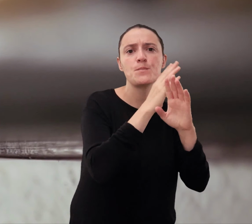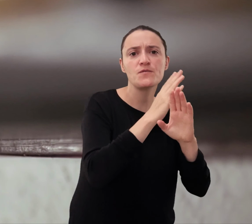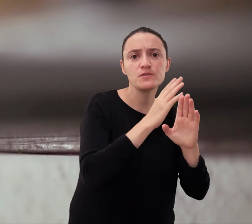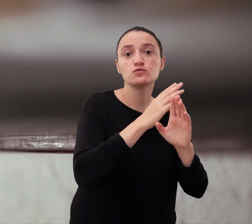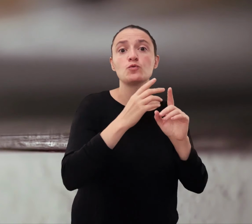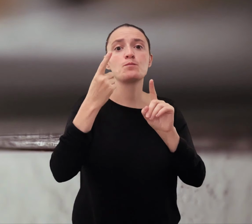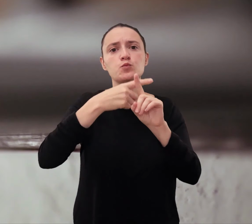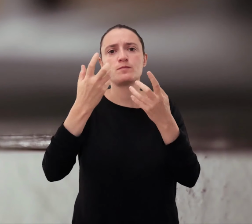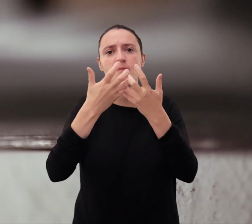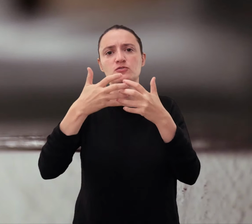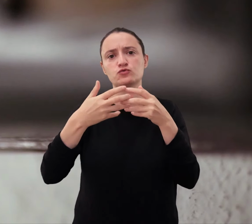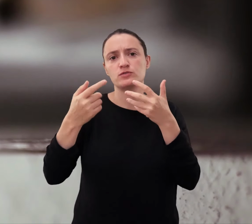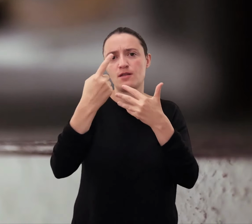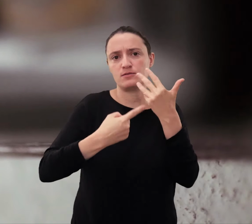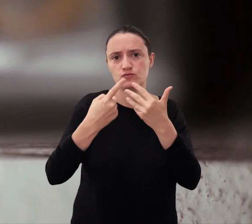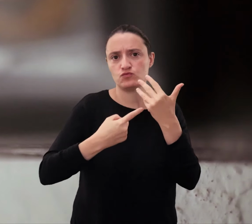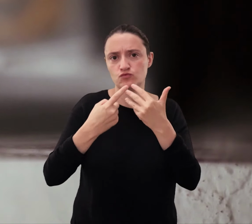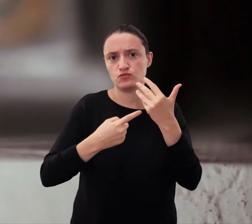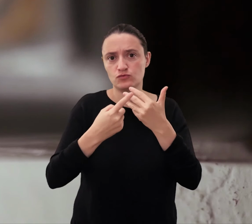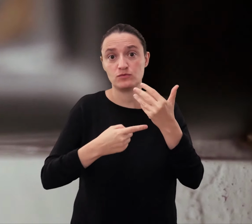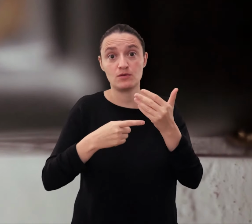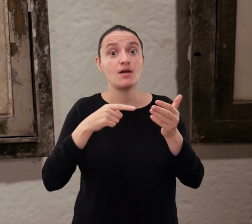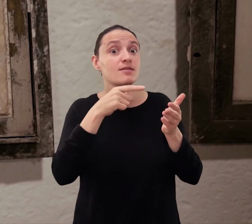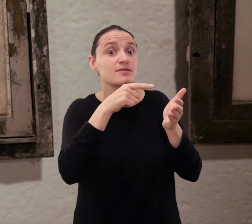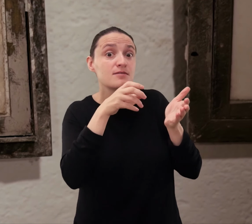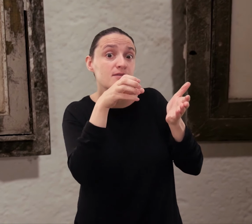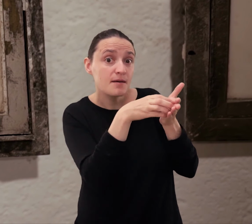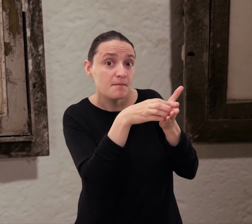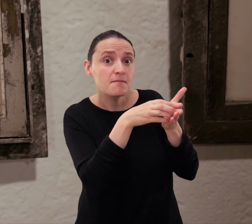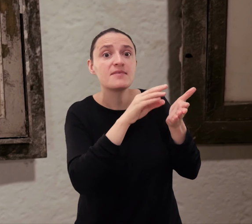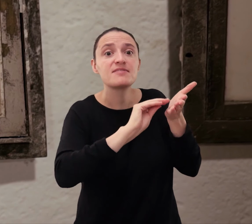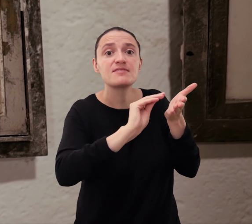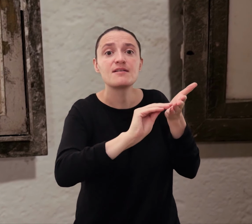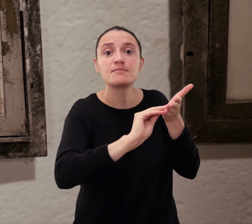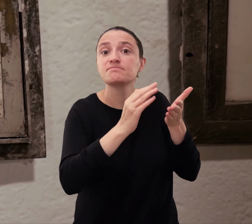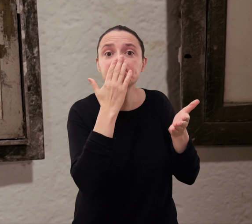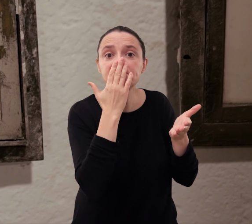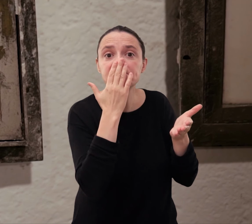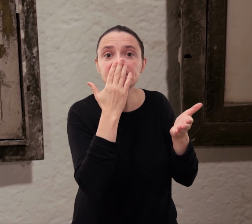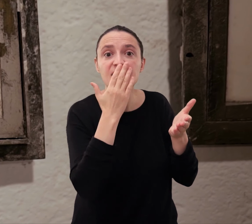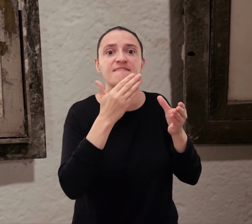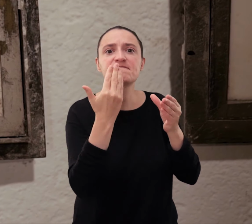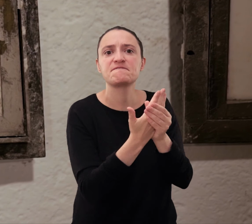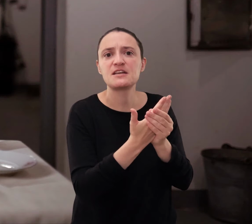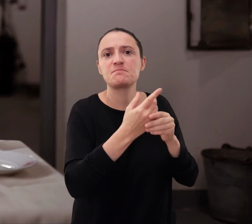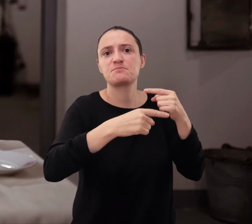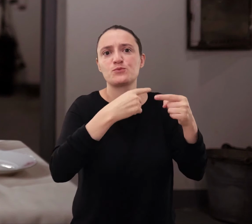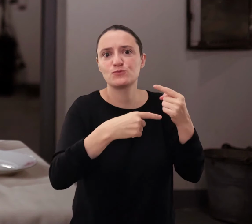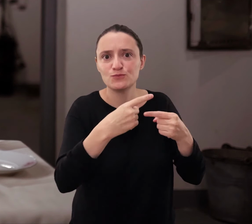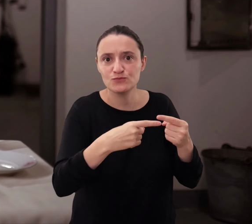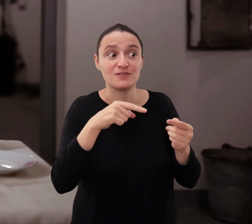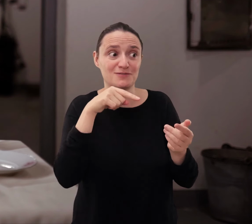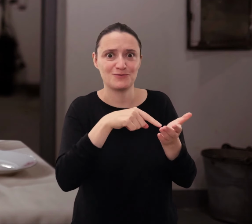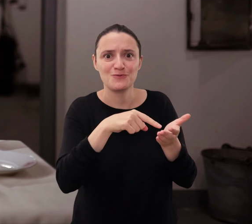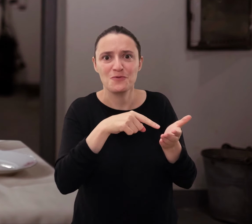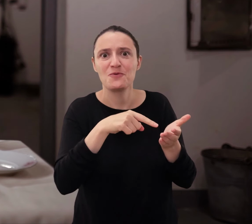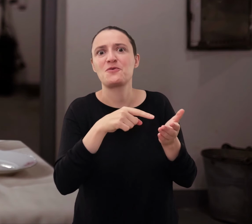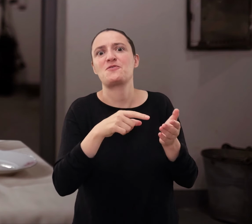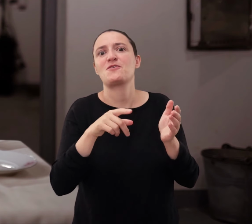liczniki, które mają nawet producenta na tych licznikach, co jest bardzo ważne dla historyków